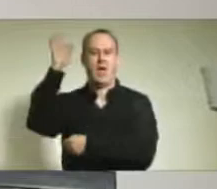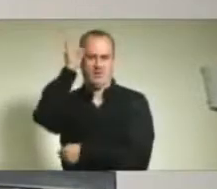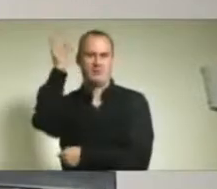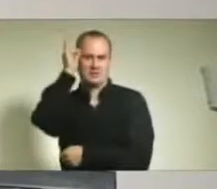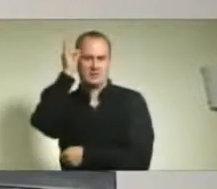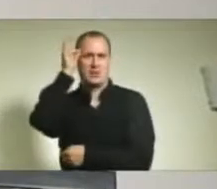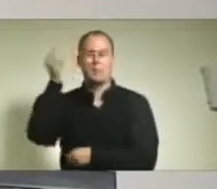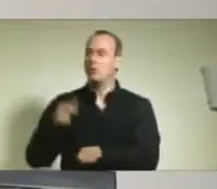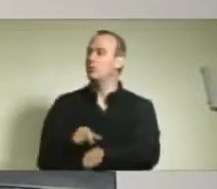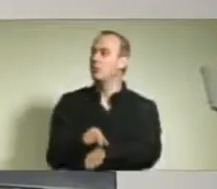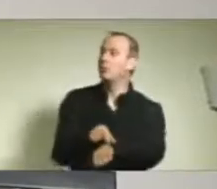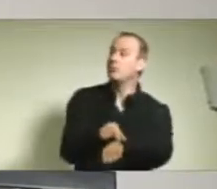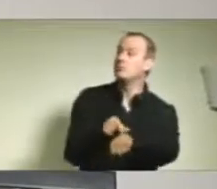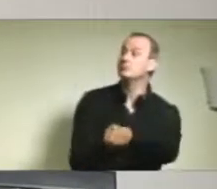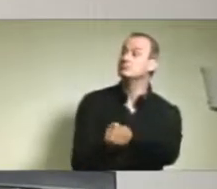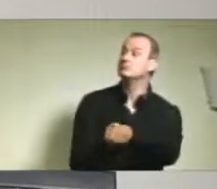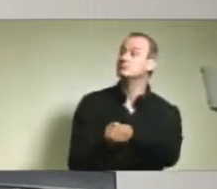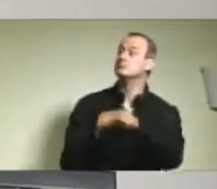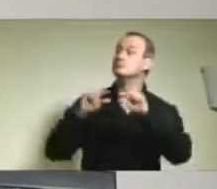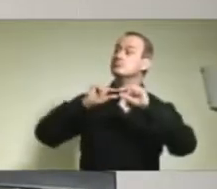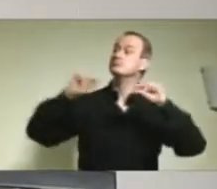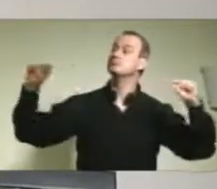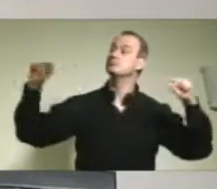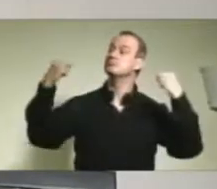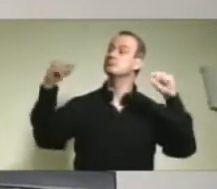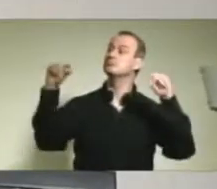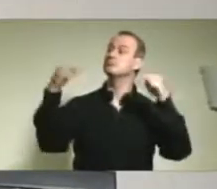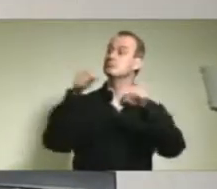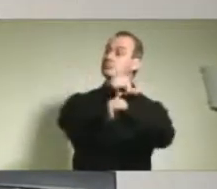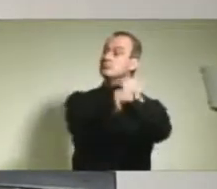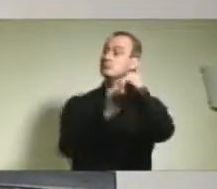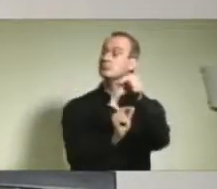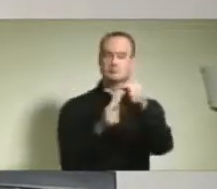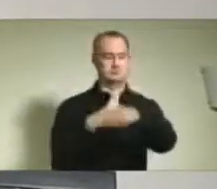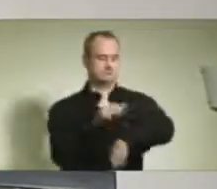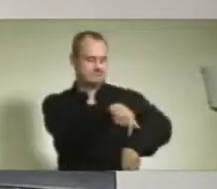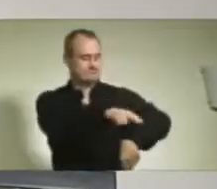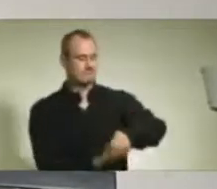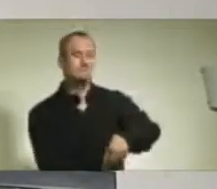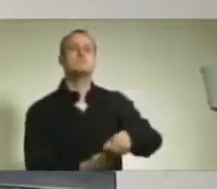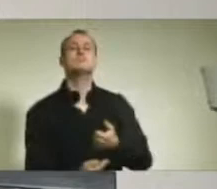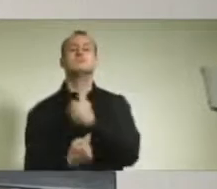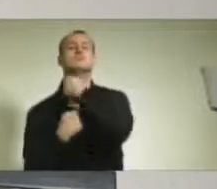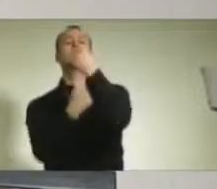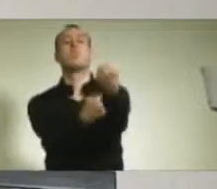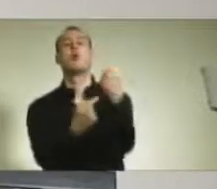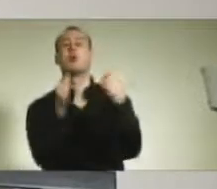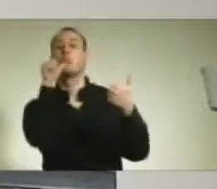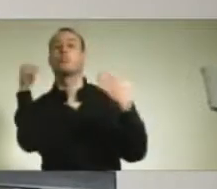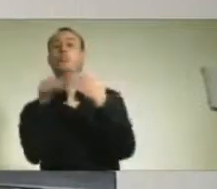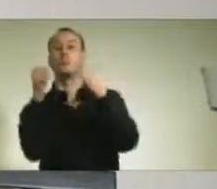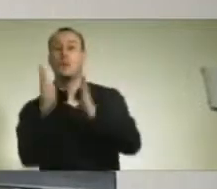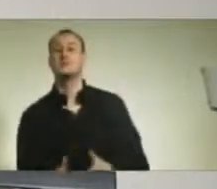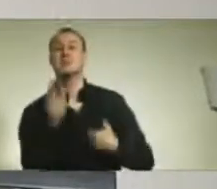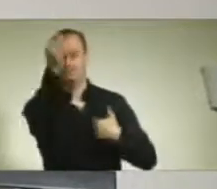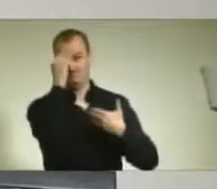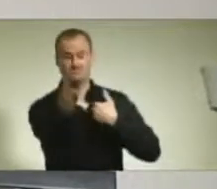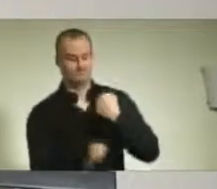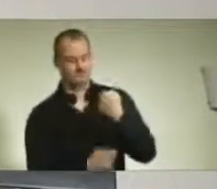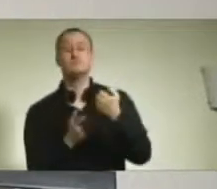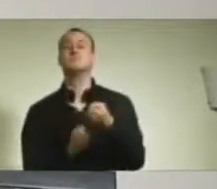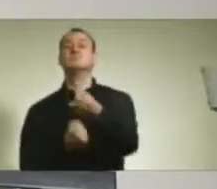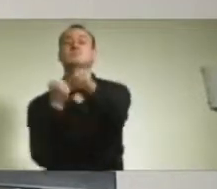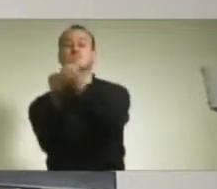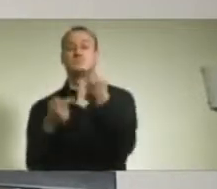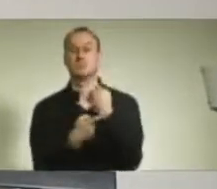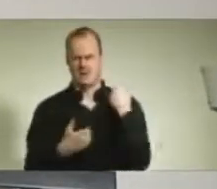bracelet à tous les postiers pour bien leur montrer que la santé au travail, c'est une priorité et qu'on doit être